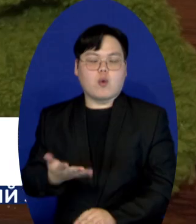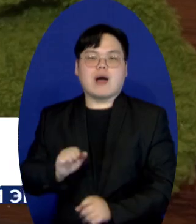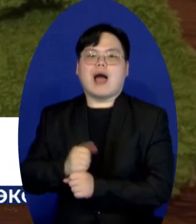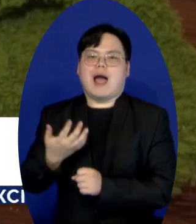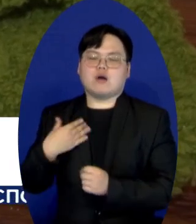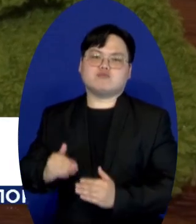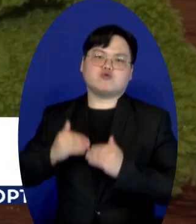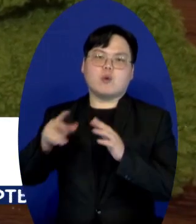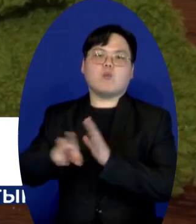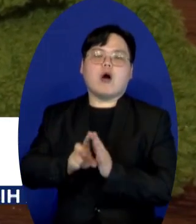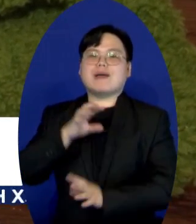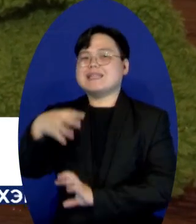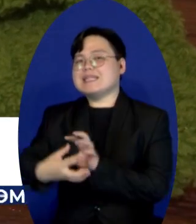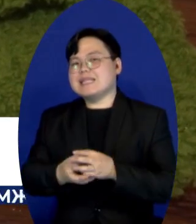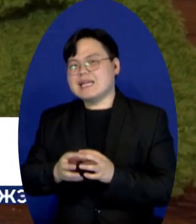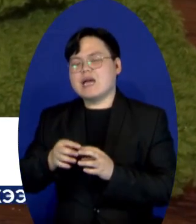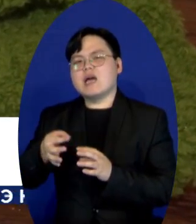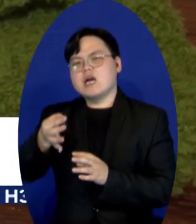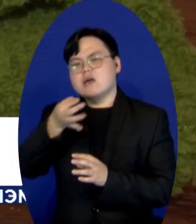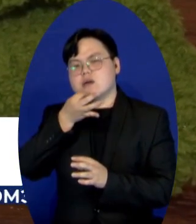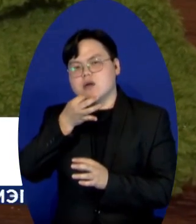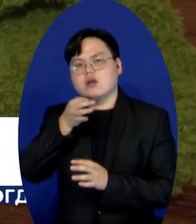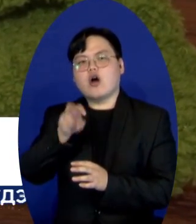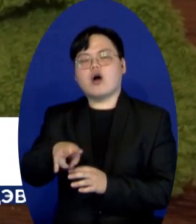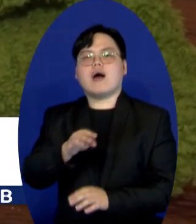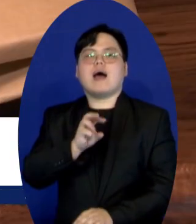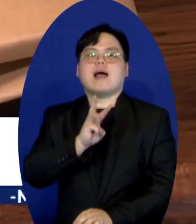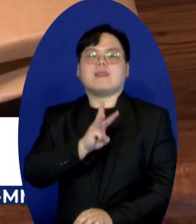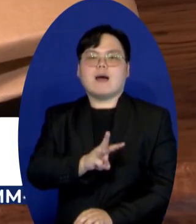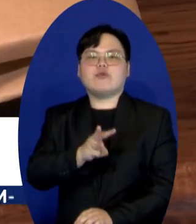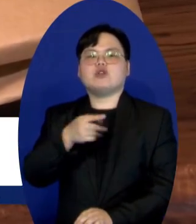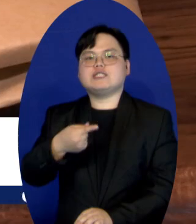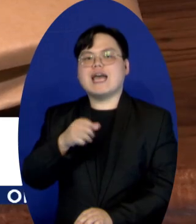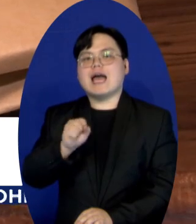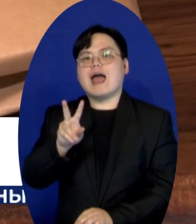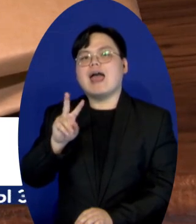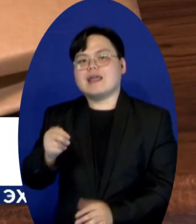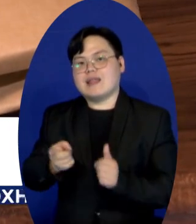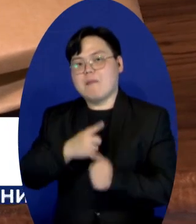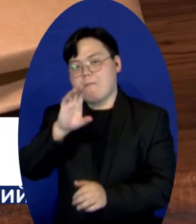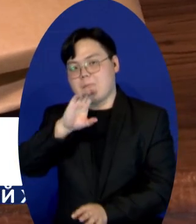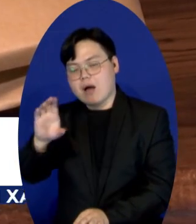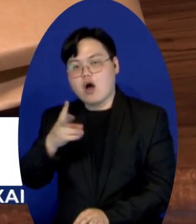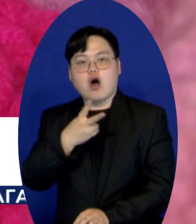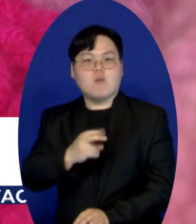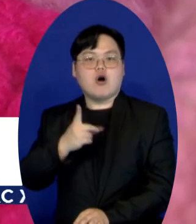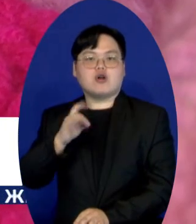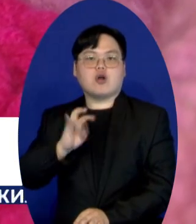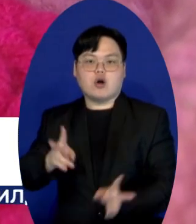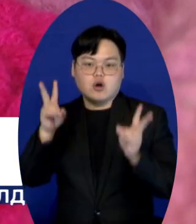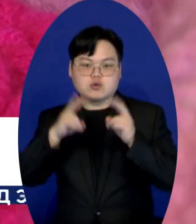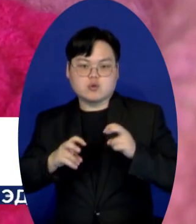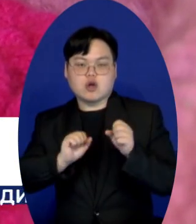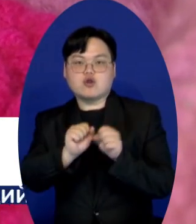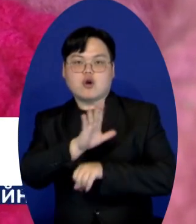санагддаг. Дэлхийн чиг хандлагыг урьдчилан таамагладаг WGSN байгууллагаас гаргасан 2021 оны судалгаагаар цар